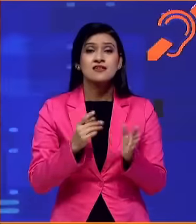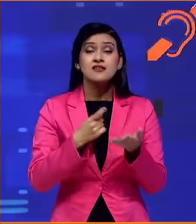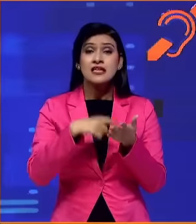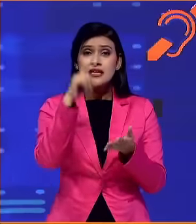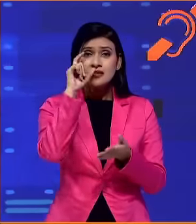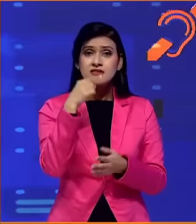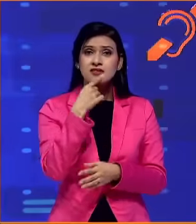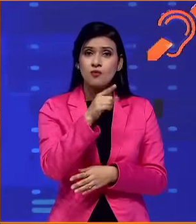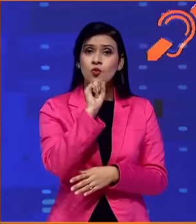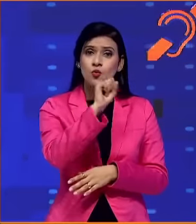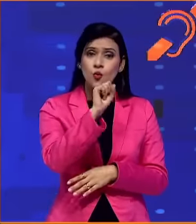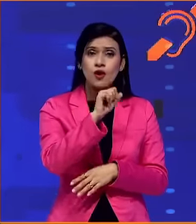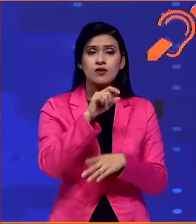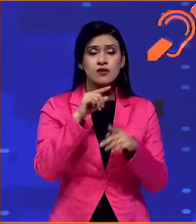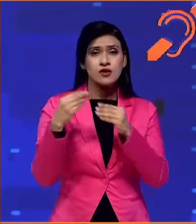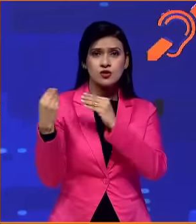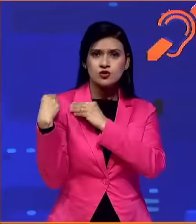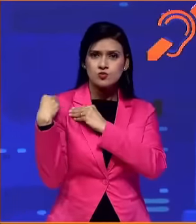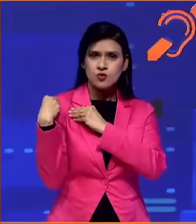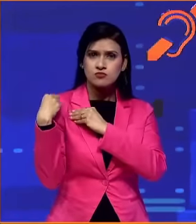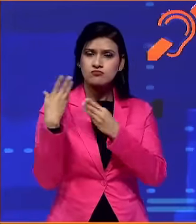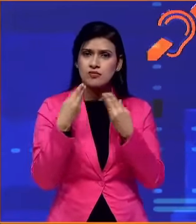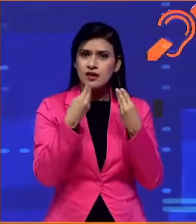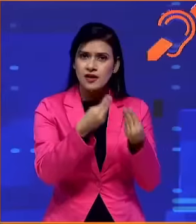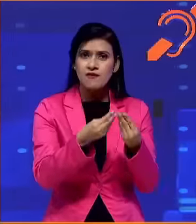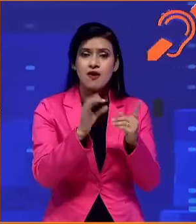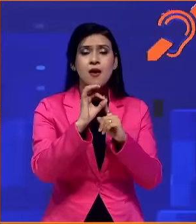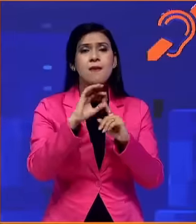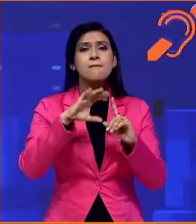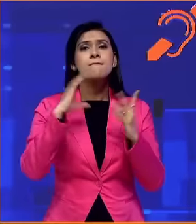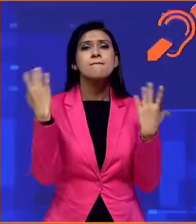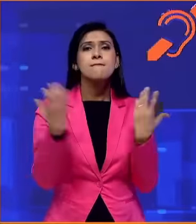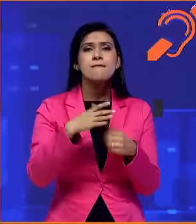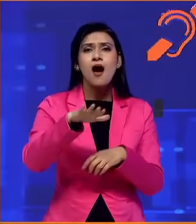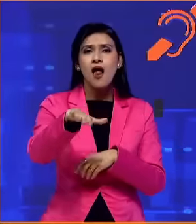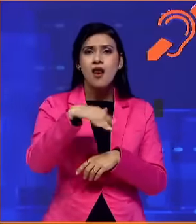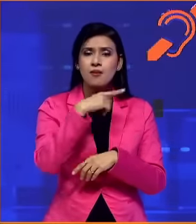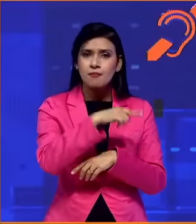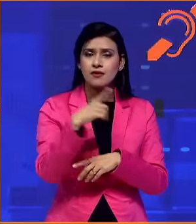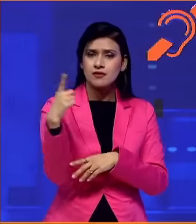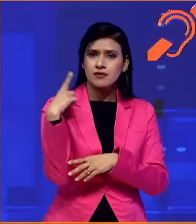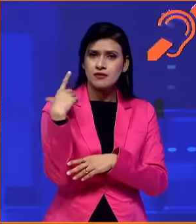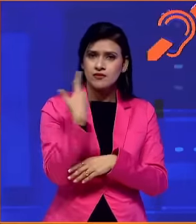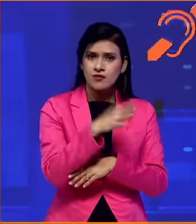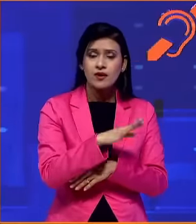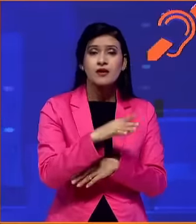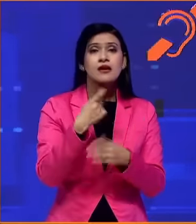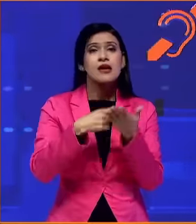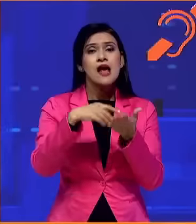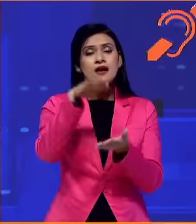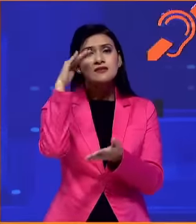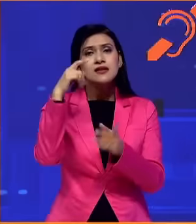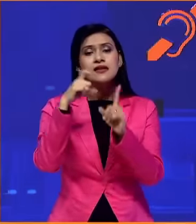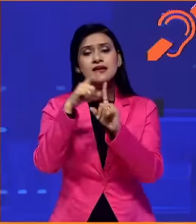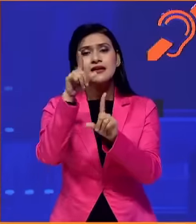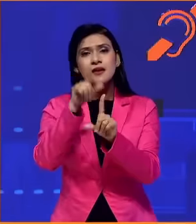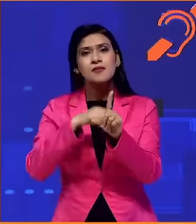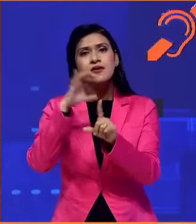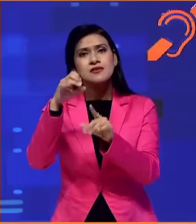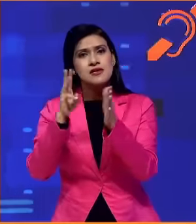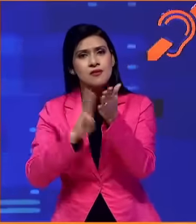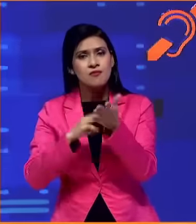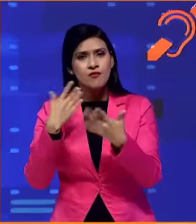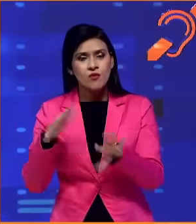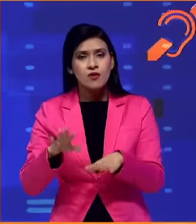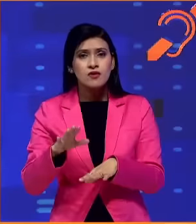जिम्मेदारीदीगईहो, चाहेआपको संसदसदस्यबनायागयाहो,केंद्रसरकारमेंमंत्रीबनायागयाहो ,राजस्थानमेंउपमुख्यमंत्रीबनायागयाहो ,याआपनेसातसालतकराज्यअध्यक्षकेरूपमेंकार्यकिया